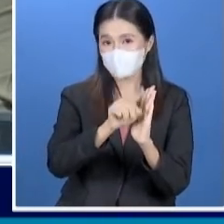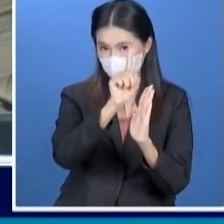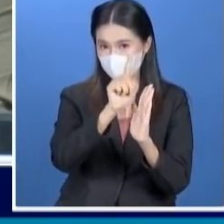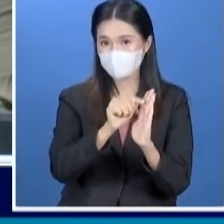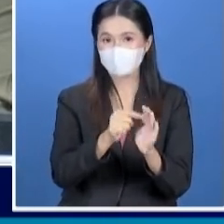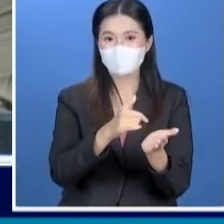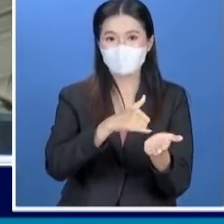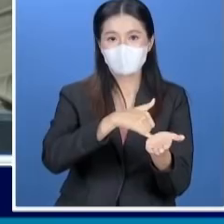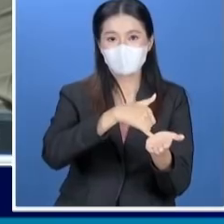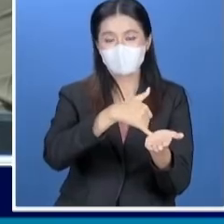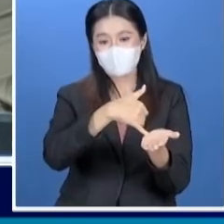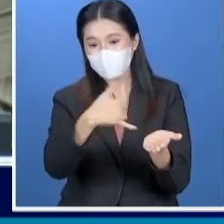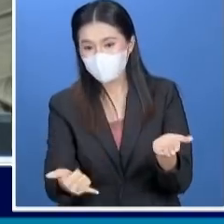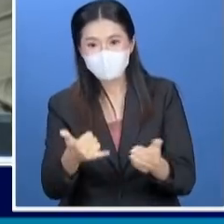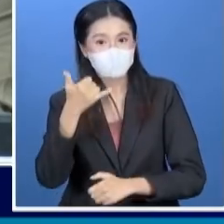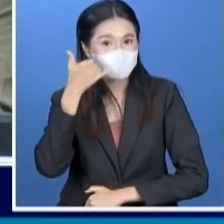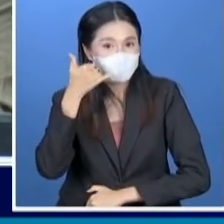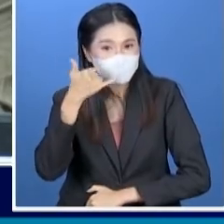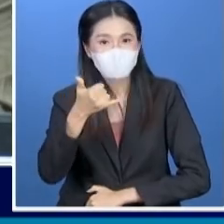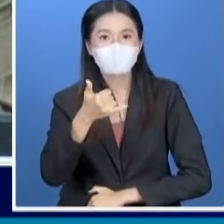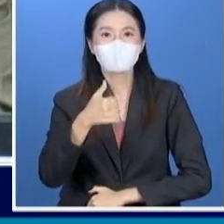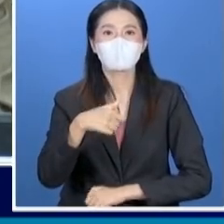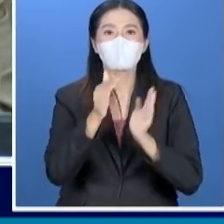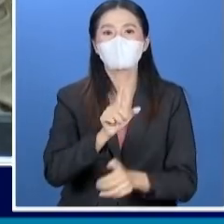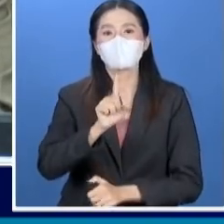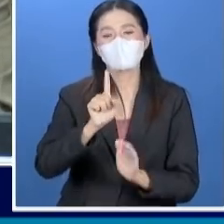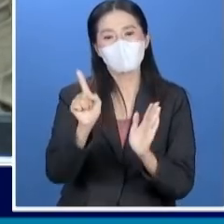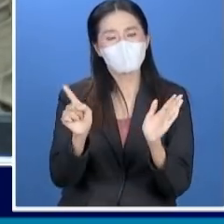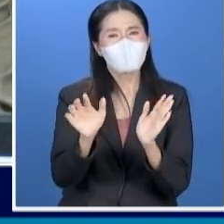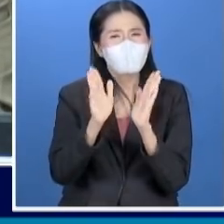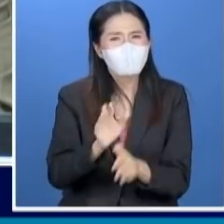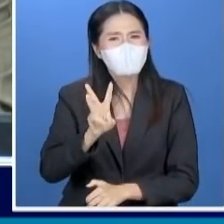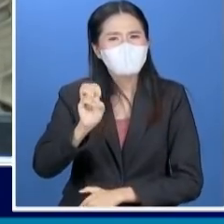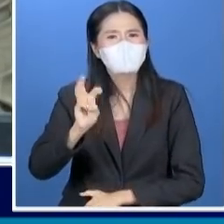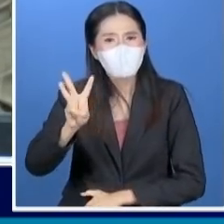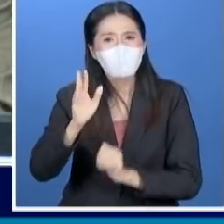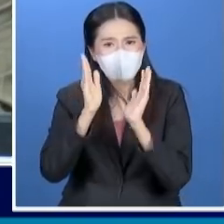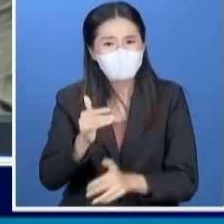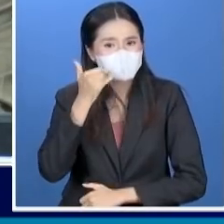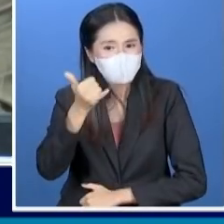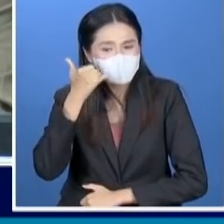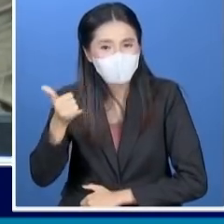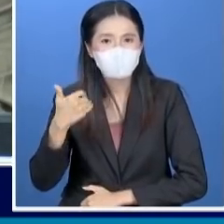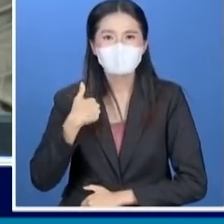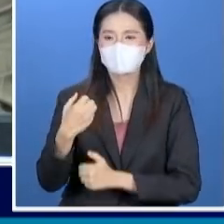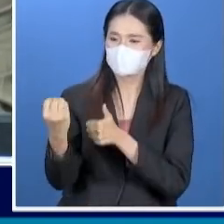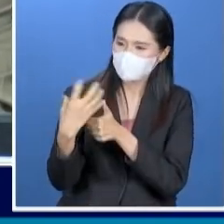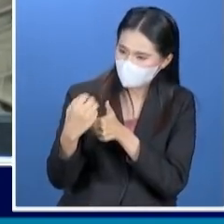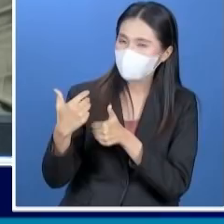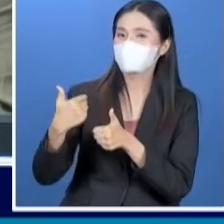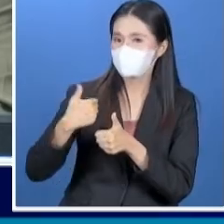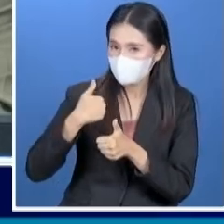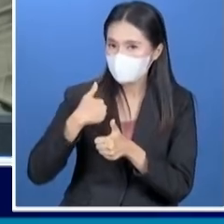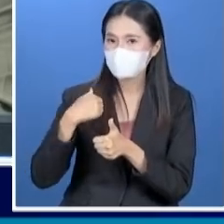ากคุณแตงโมตกน้ำนี่ติดต่อไปคน66คนนะครับล้วนแล้วแต่ก็มีคนแนะนำน